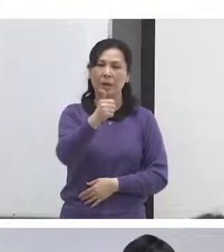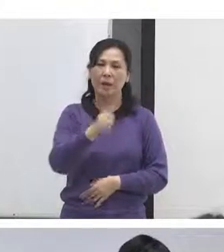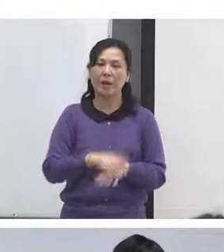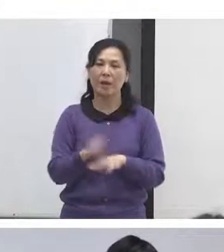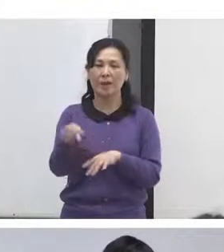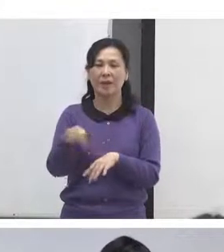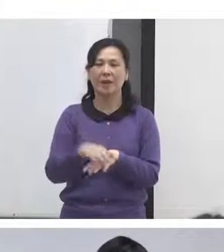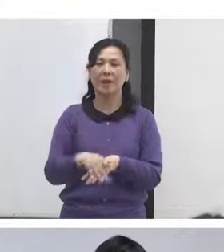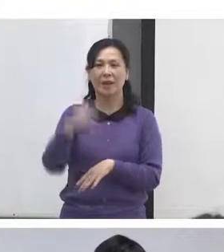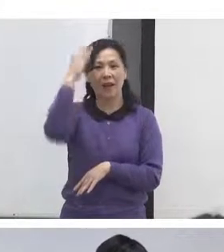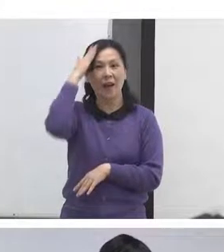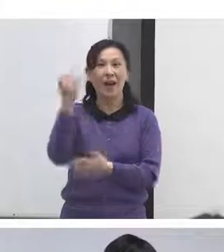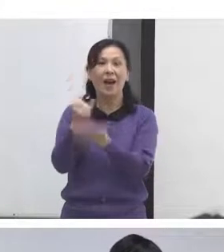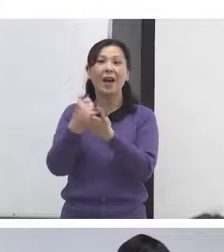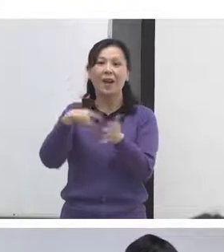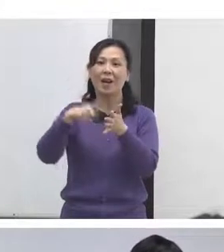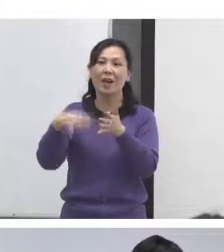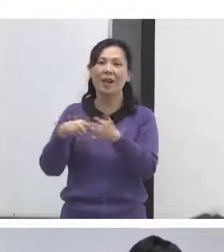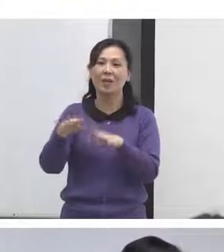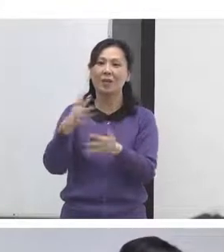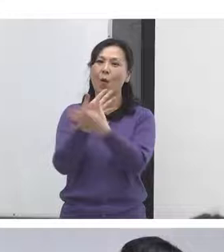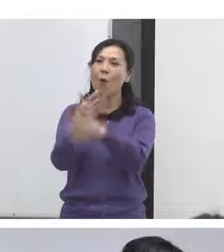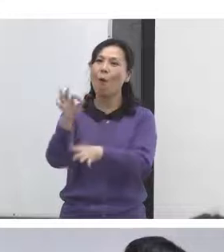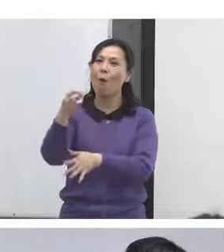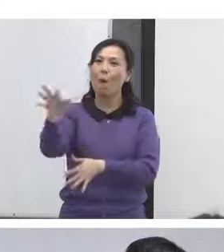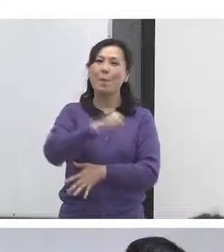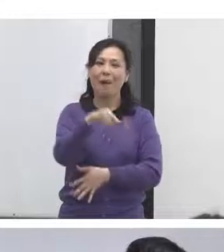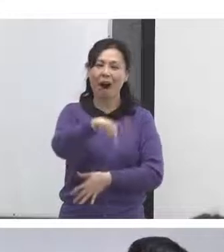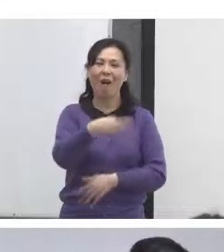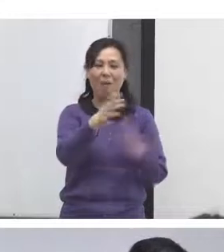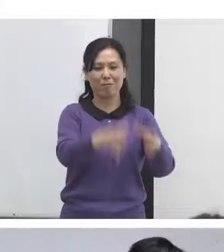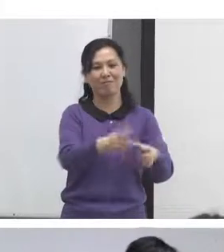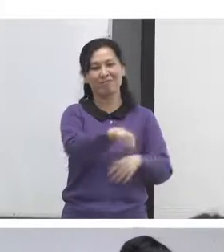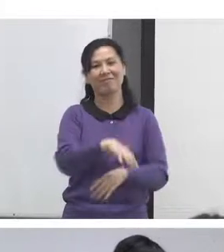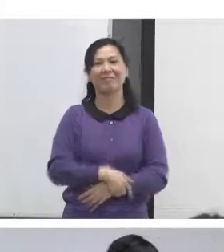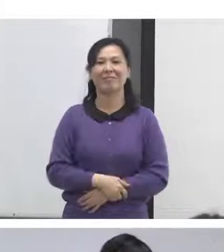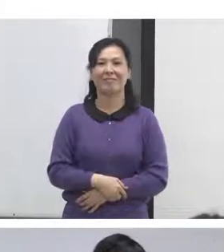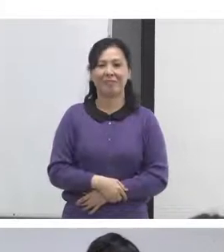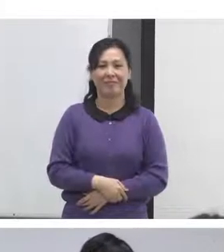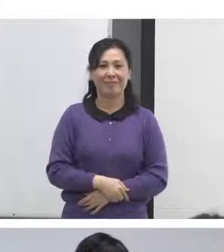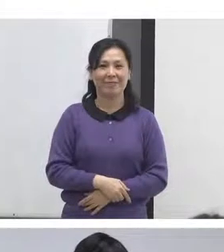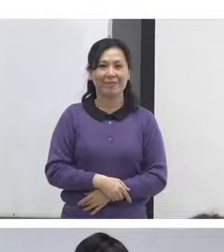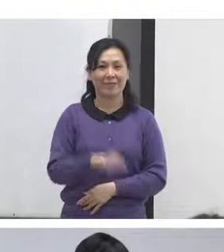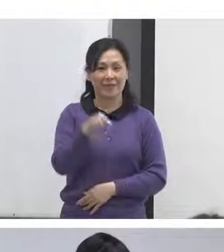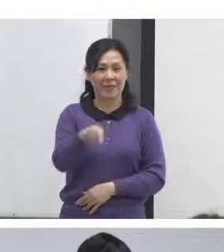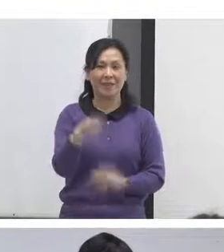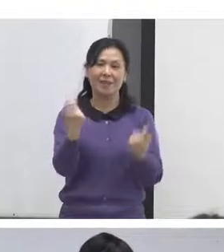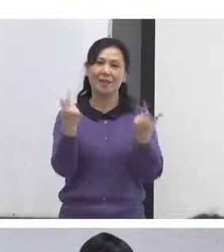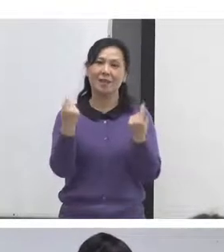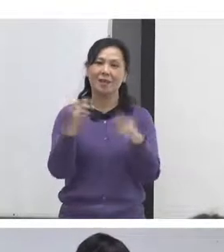金后，那个奖金才有第一次的 G0V 黑客松。那后来这一个案例也被 Tony Q